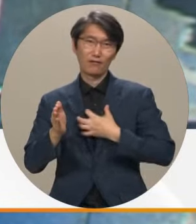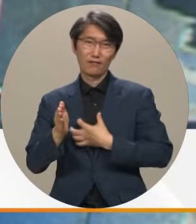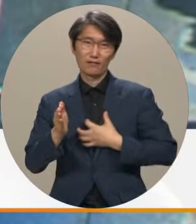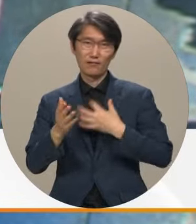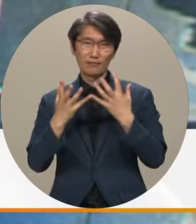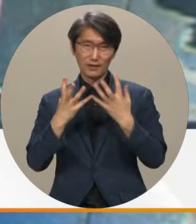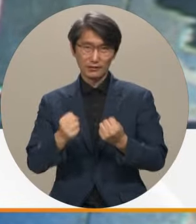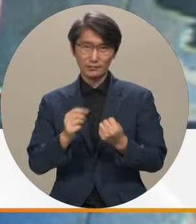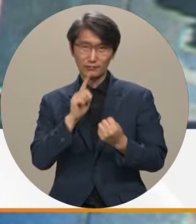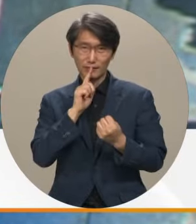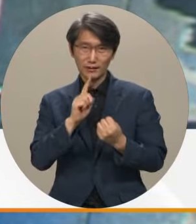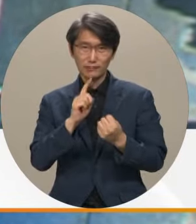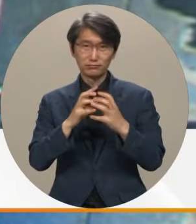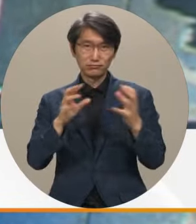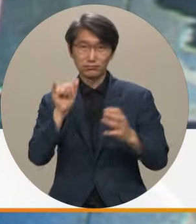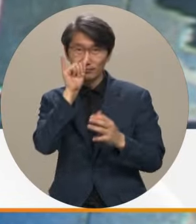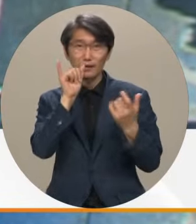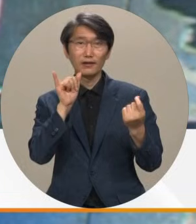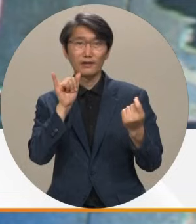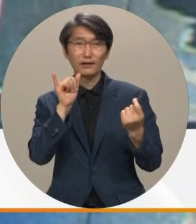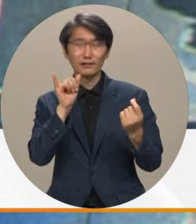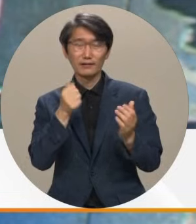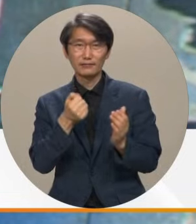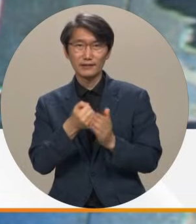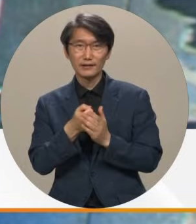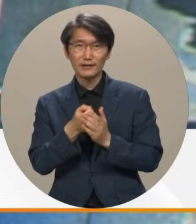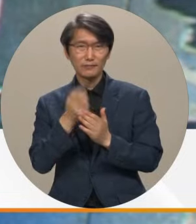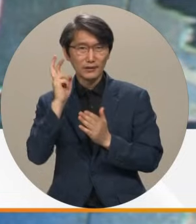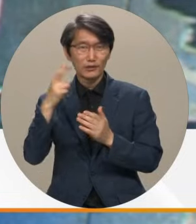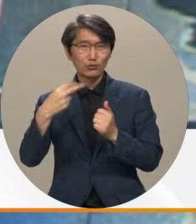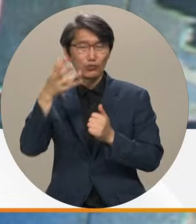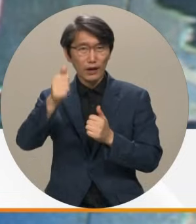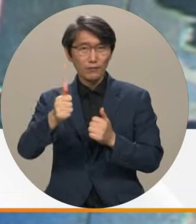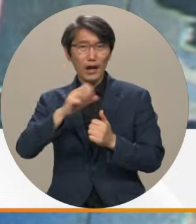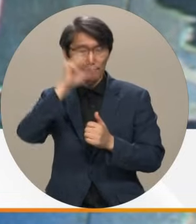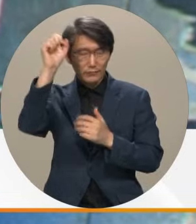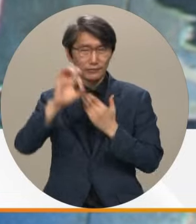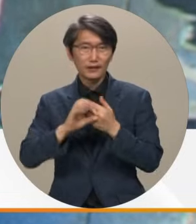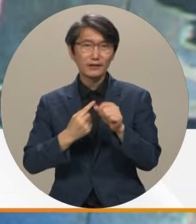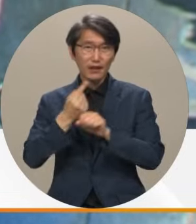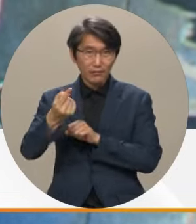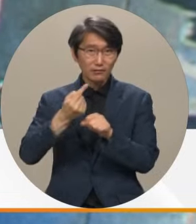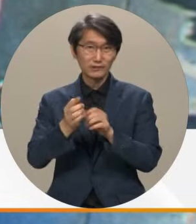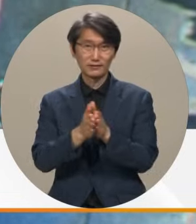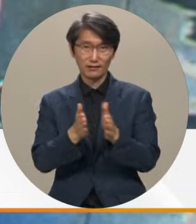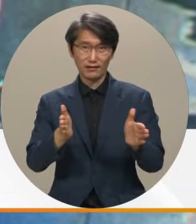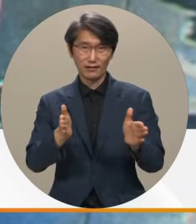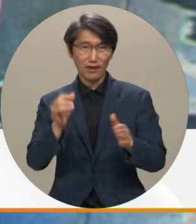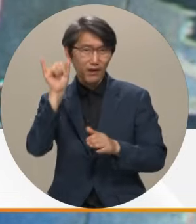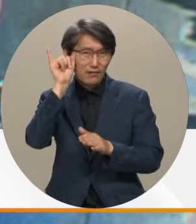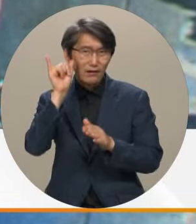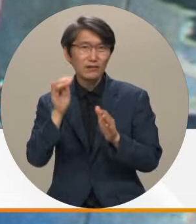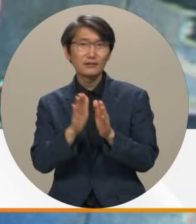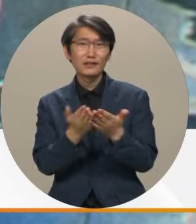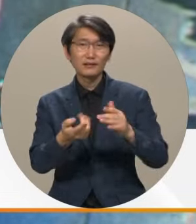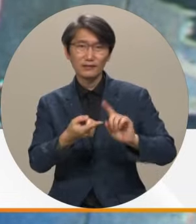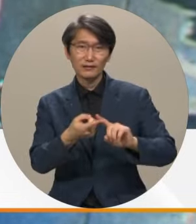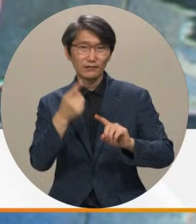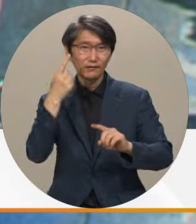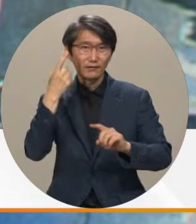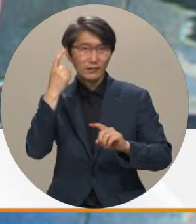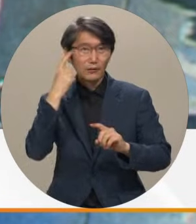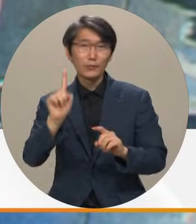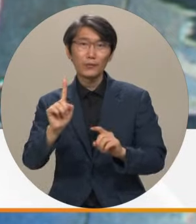놓고는 많은 의견이 있는 게 사실인데요. 후보님께서 만일 교육감 되시면 당장 내년부터입니다. 어떤 의견 갖고 계신지